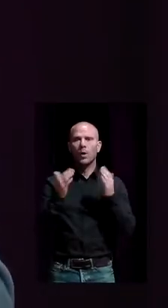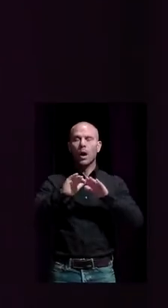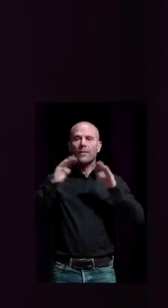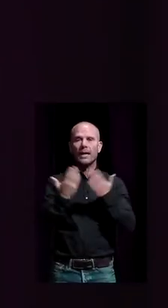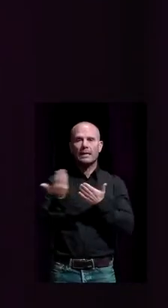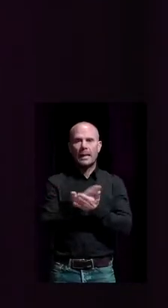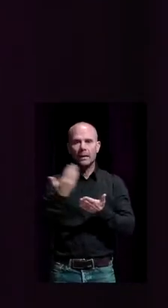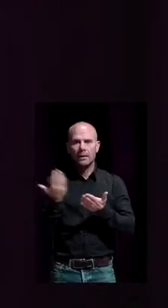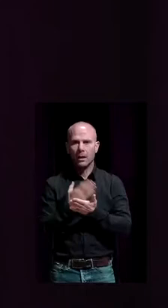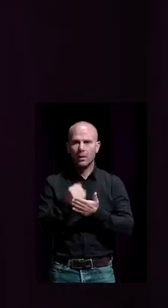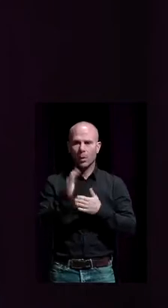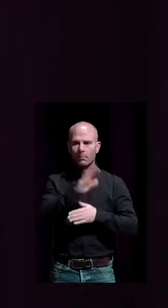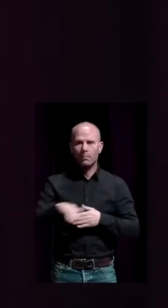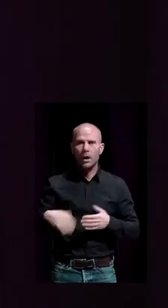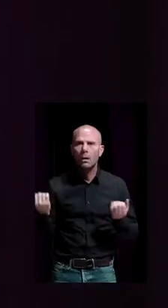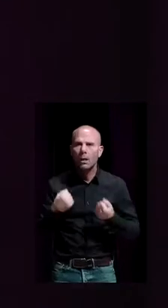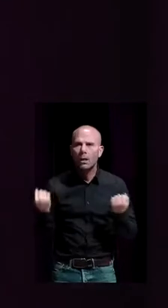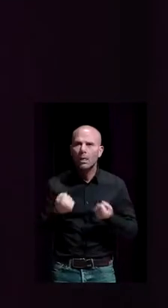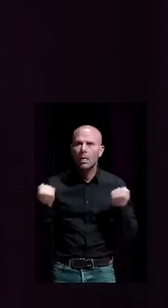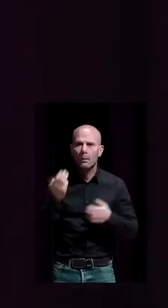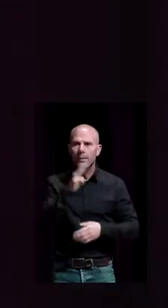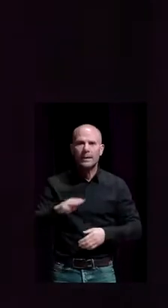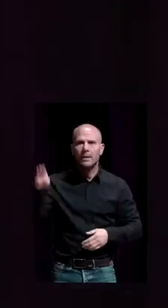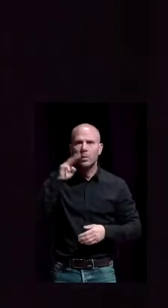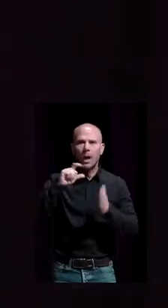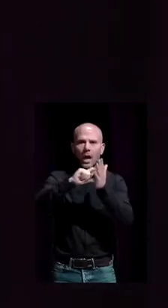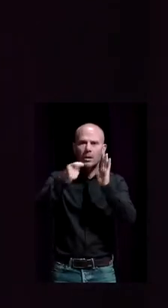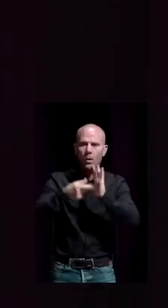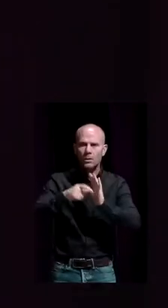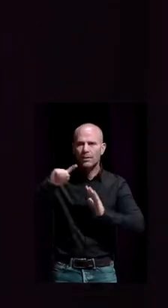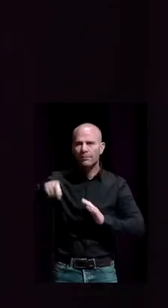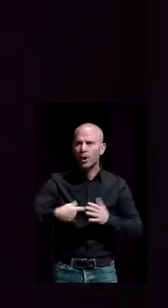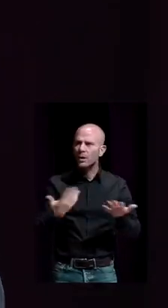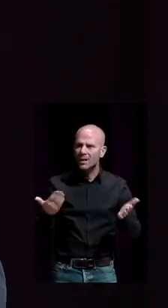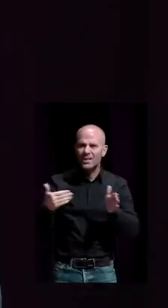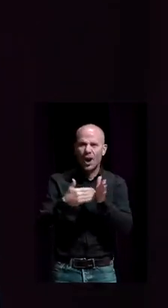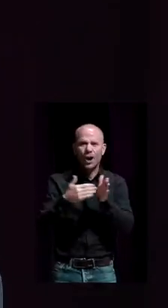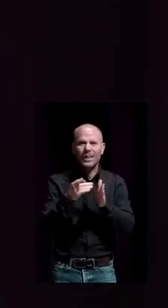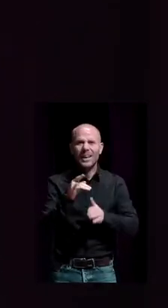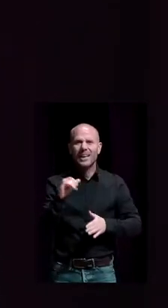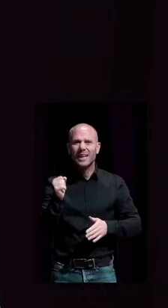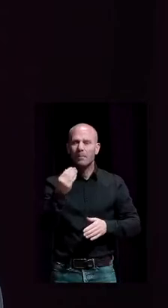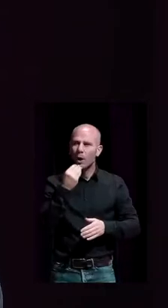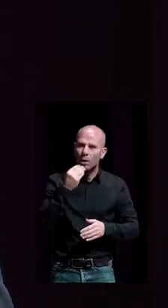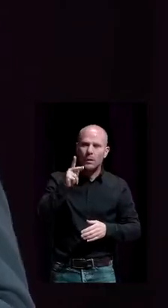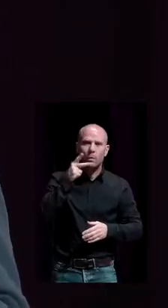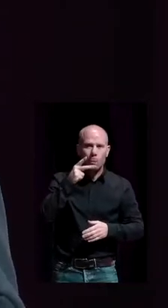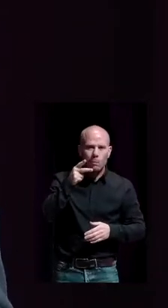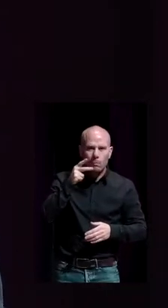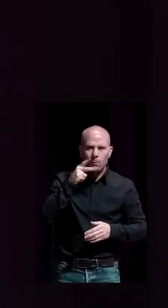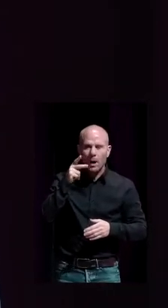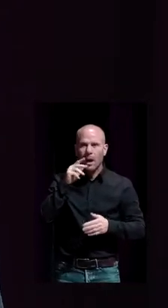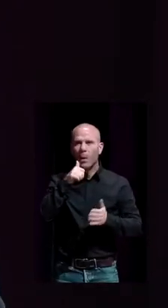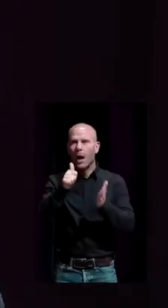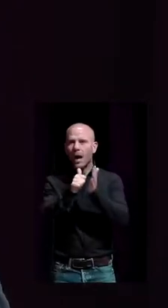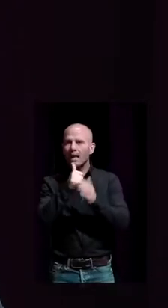så ser barn miljontals annonser för skadlig mat, tobak och alkohol redan i